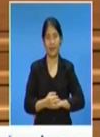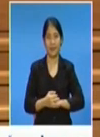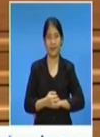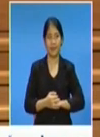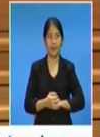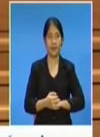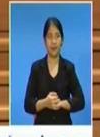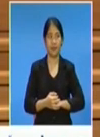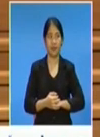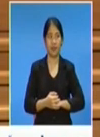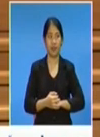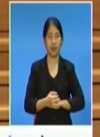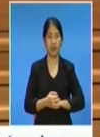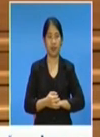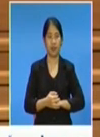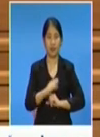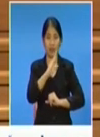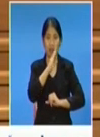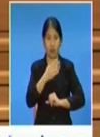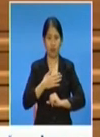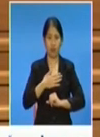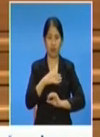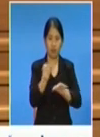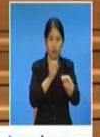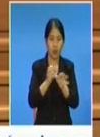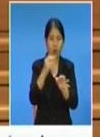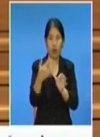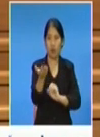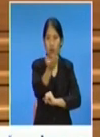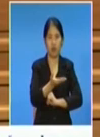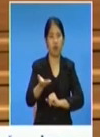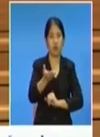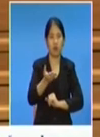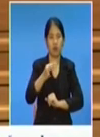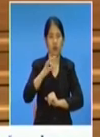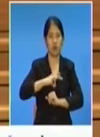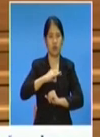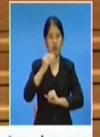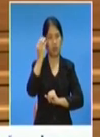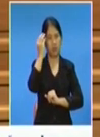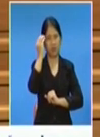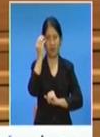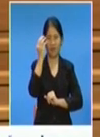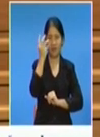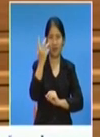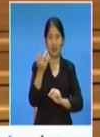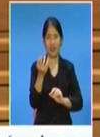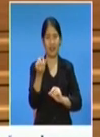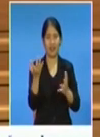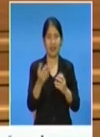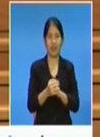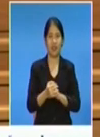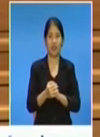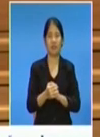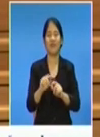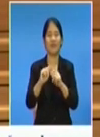ถ้าผมพูดแล้วท่านจะงงแล้วน่าจะเป็นเรื่องแปลกมีจนถึงขน